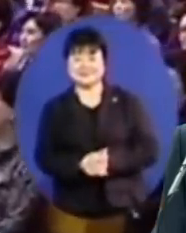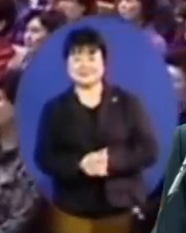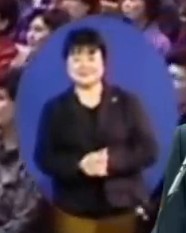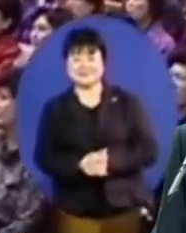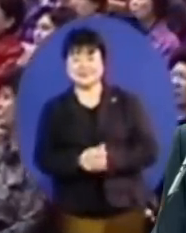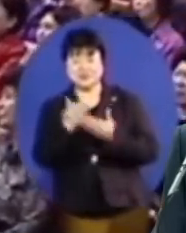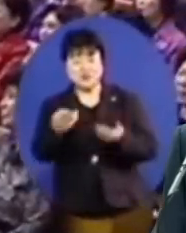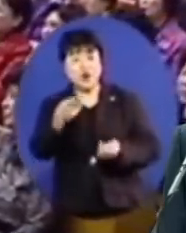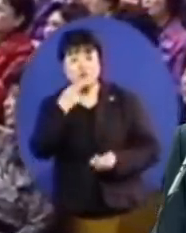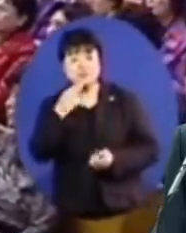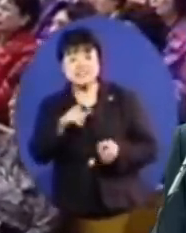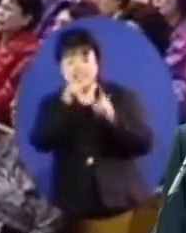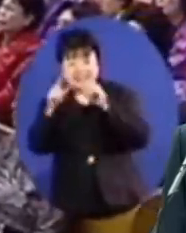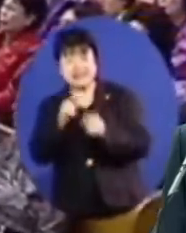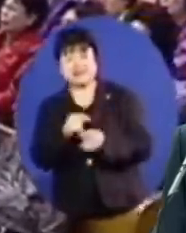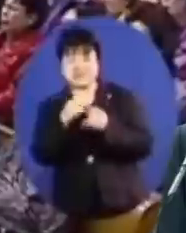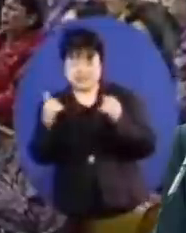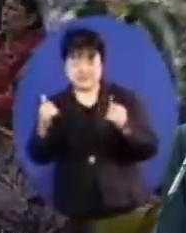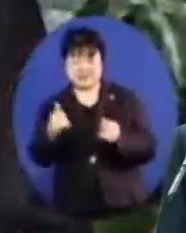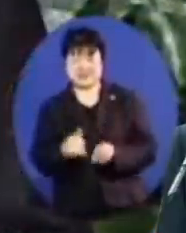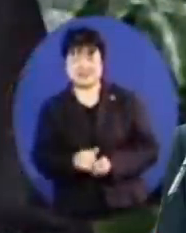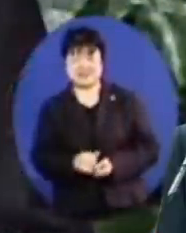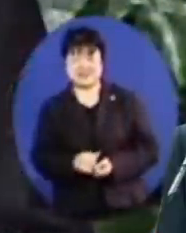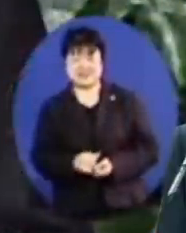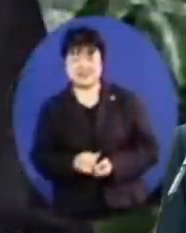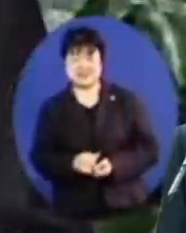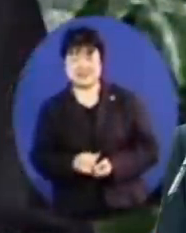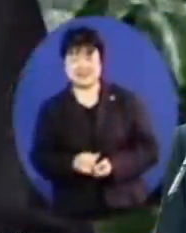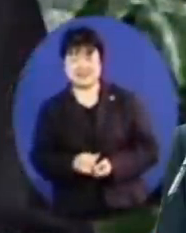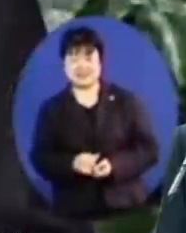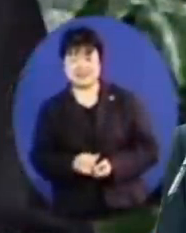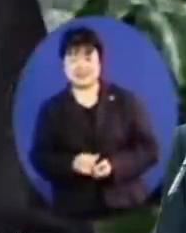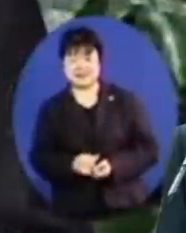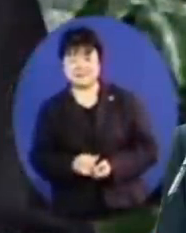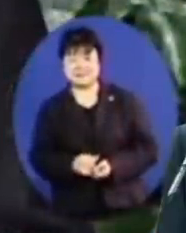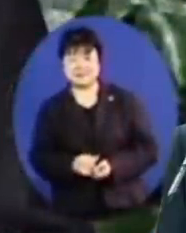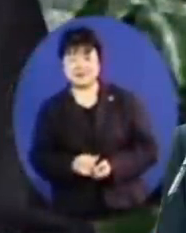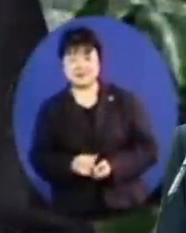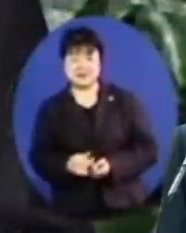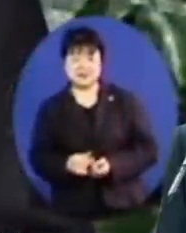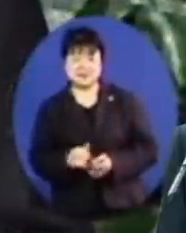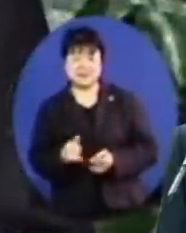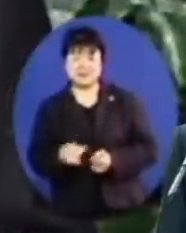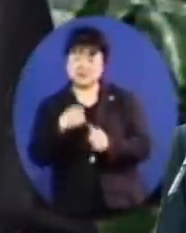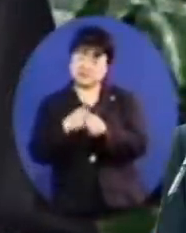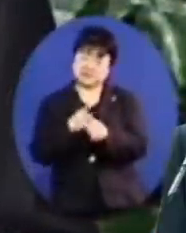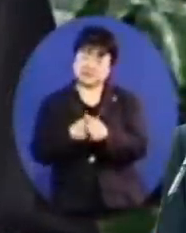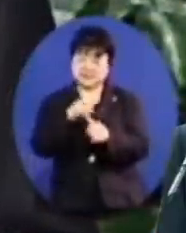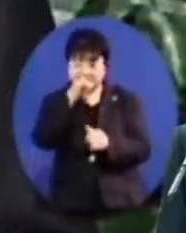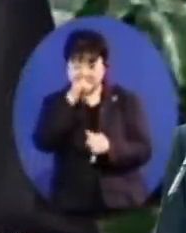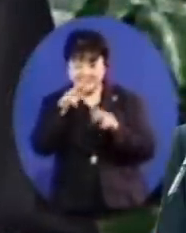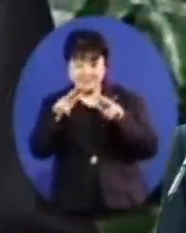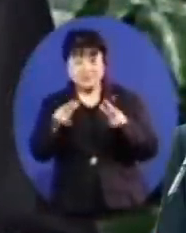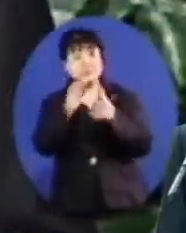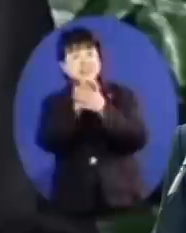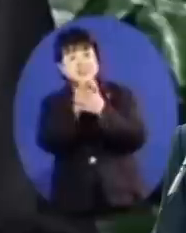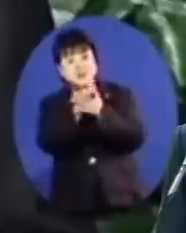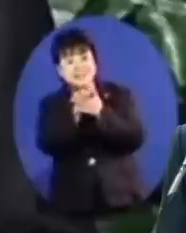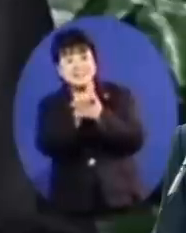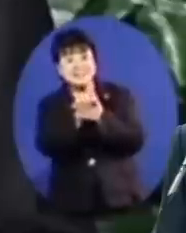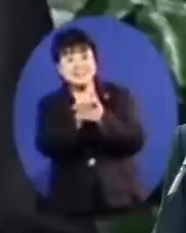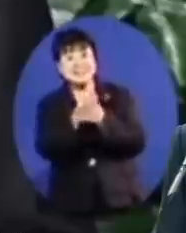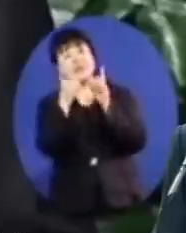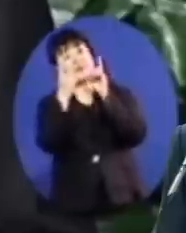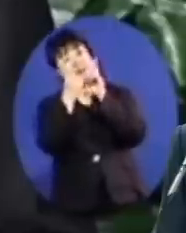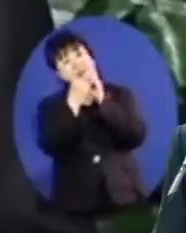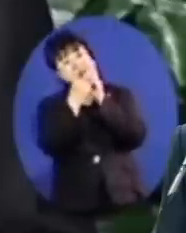휴가도 안 가고 그렇게 산다고 좋은 일이 있을까 보냐 그렇게 말했는데 지금 그 친구들하고 나하고